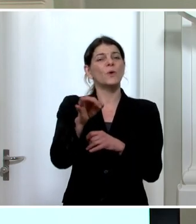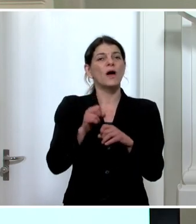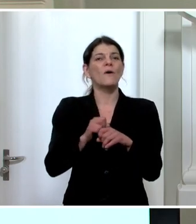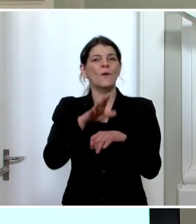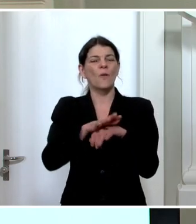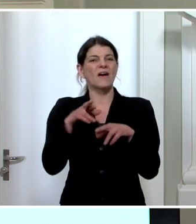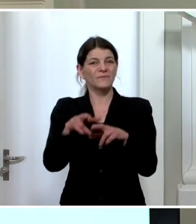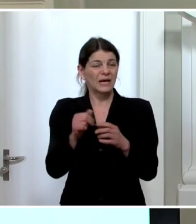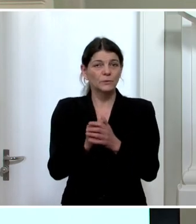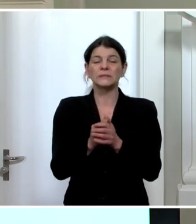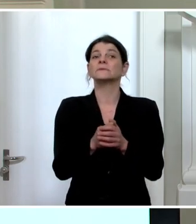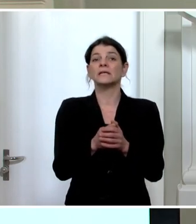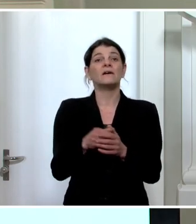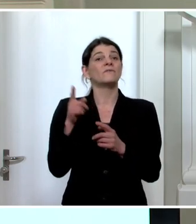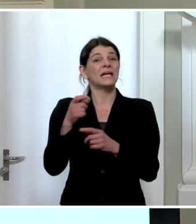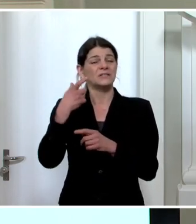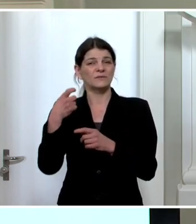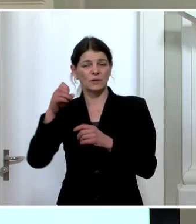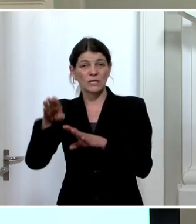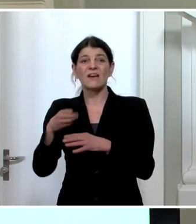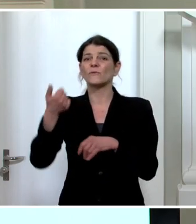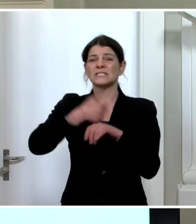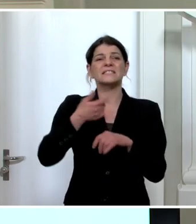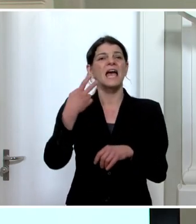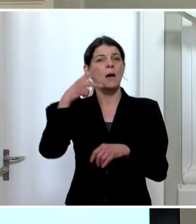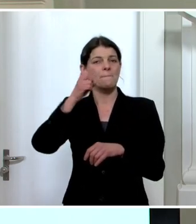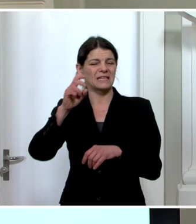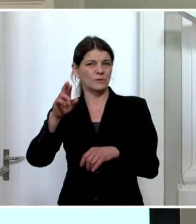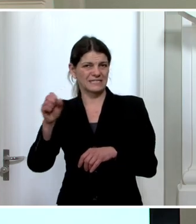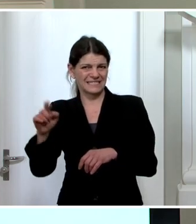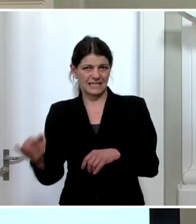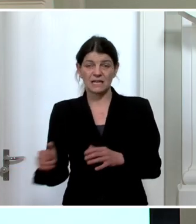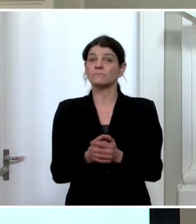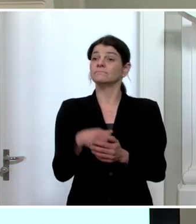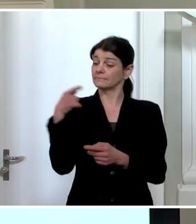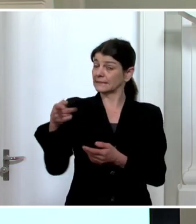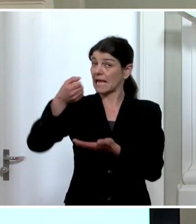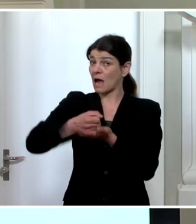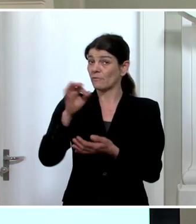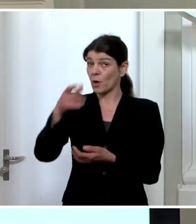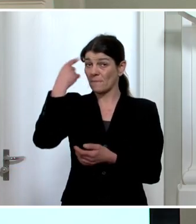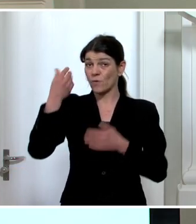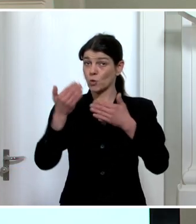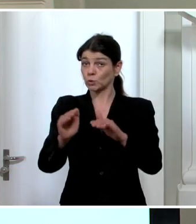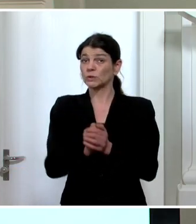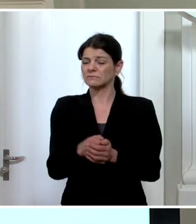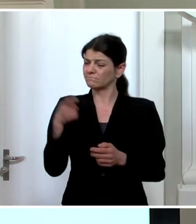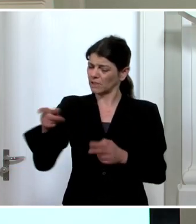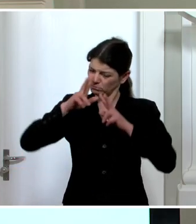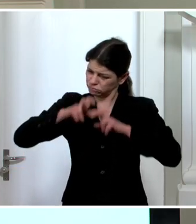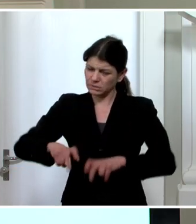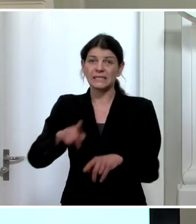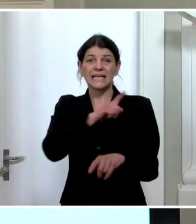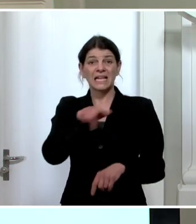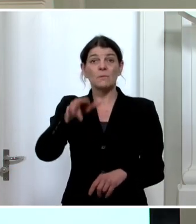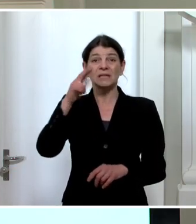dem Vorsitz des Gesundheitsministers Mauro Pedrazzini beschäftigt sich das Amt für Bevölkerungsschutz seit dem 3.